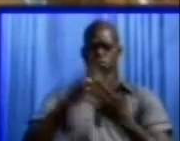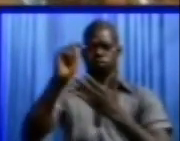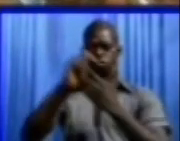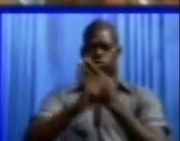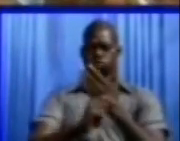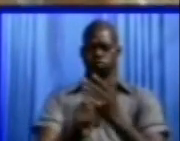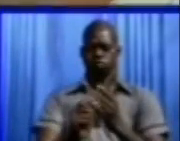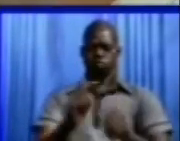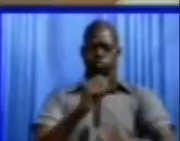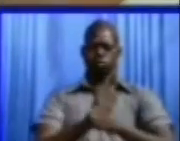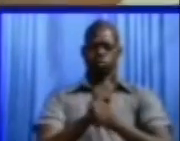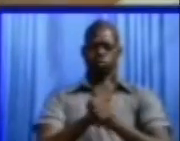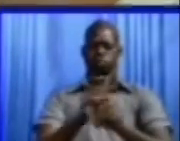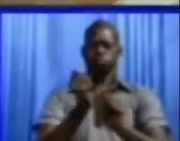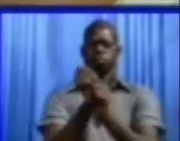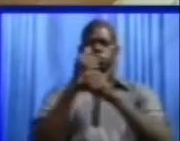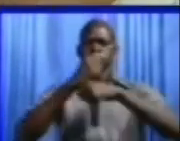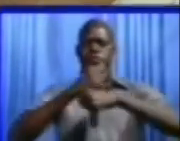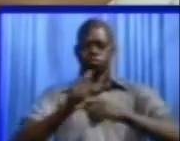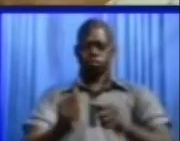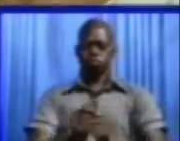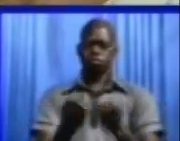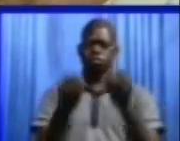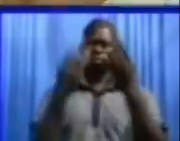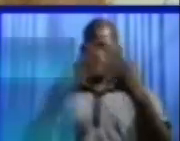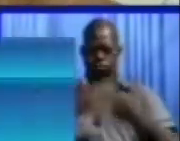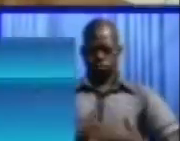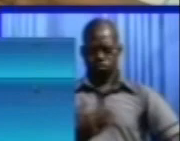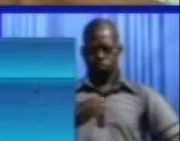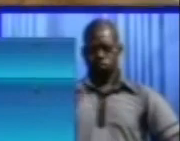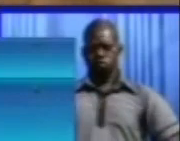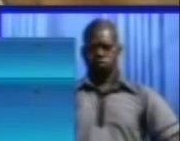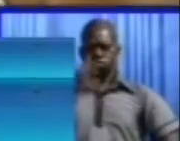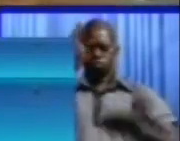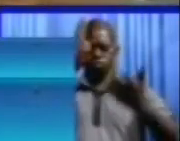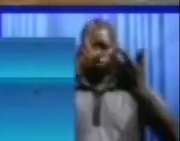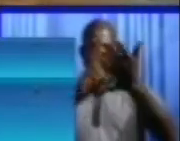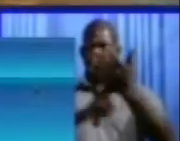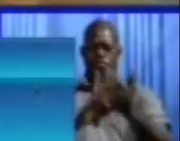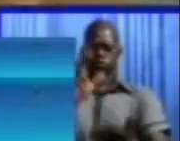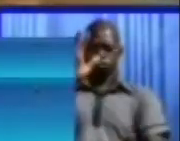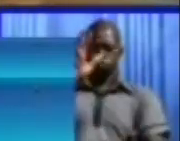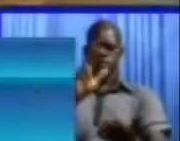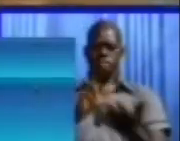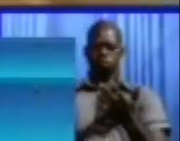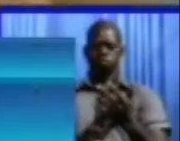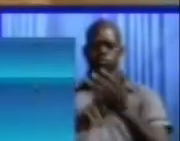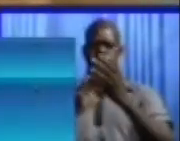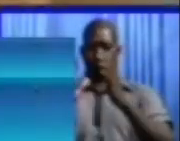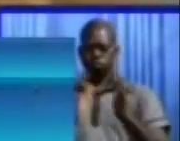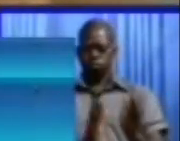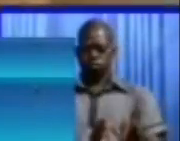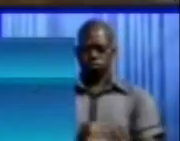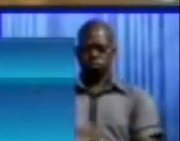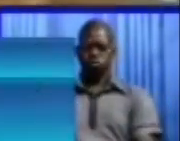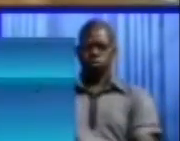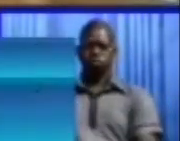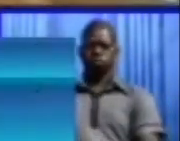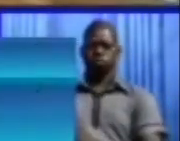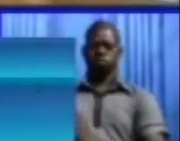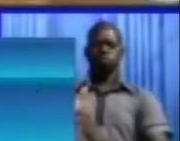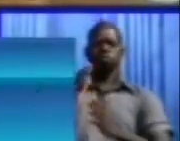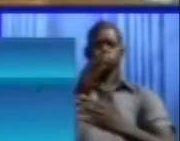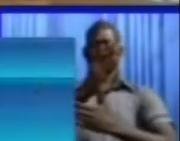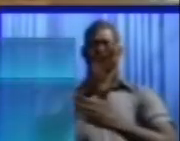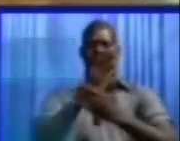donc des emplois seront créés. C'est avec beaucoup de joie que nous accueillons la signature de cette convention. Il s'agit d'aménager la partie en